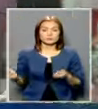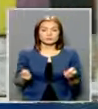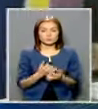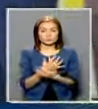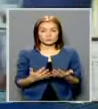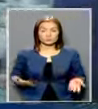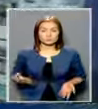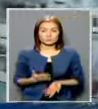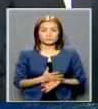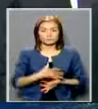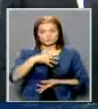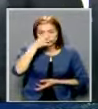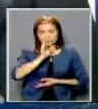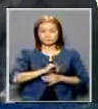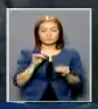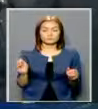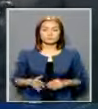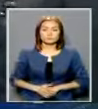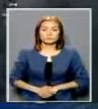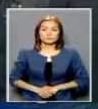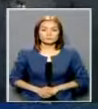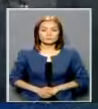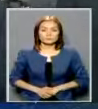широким массам, обменялись опытом.